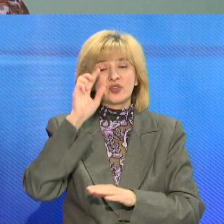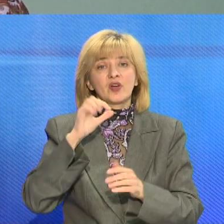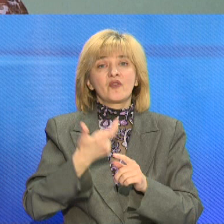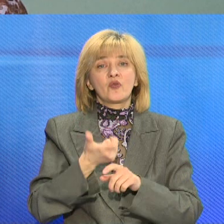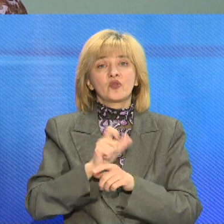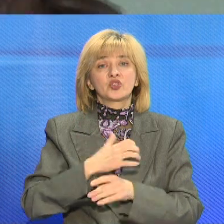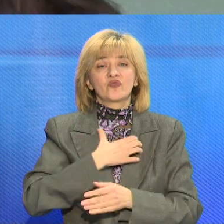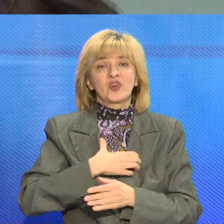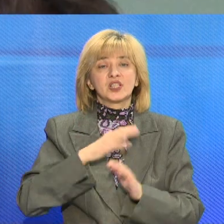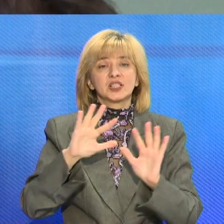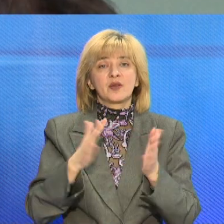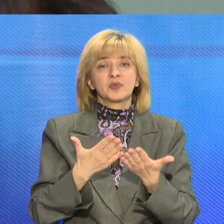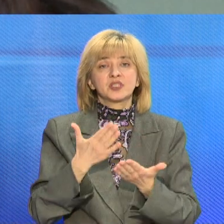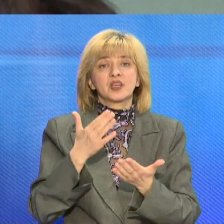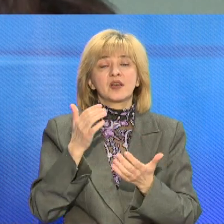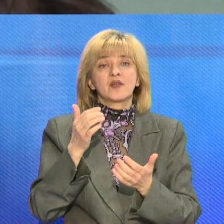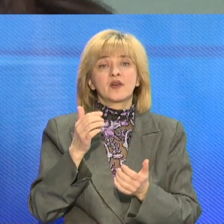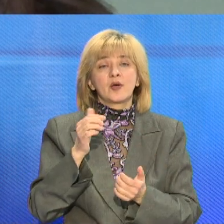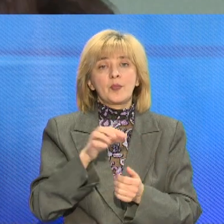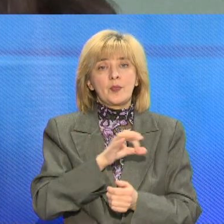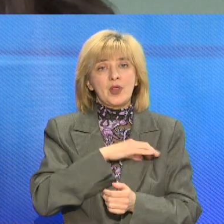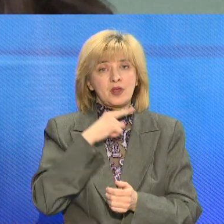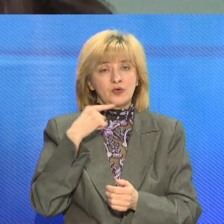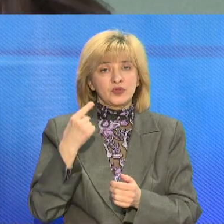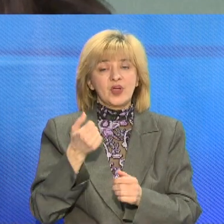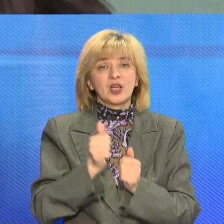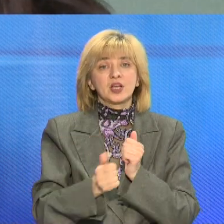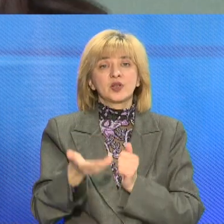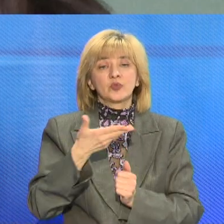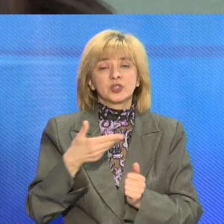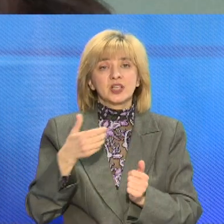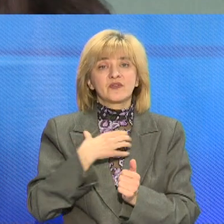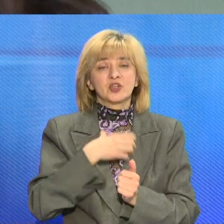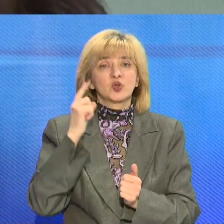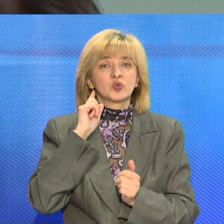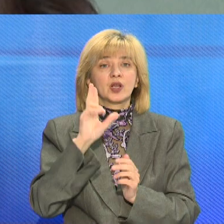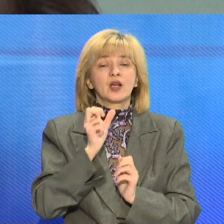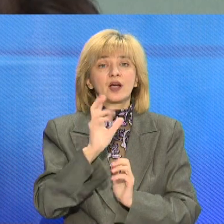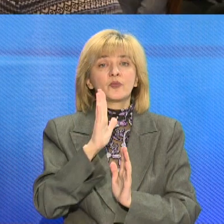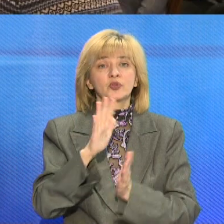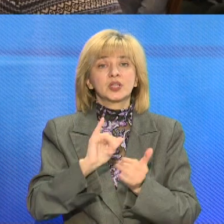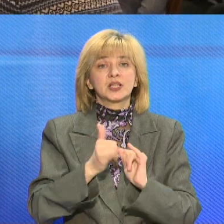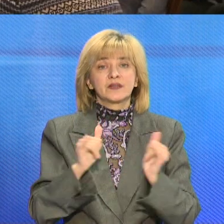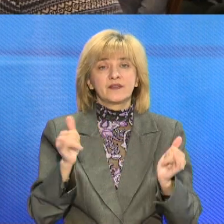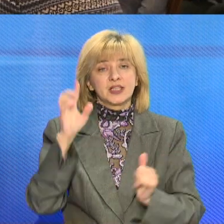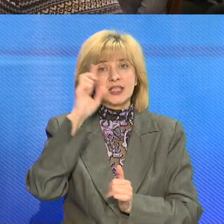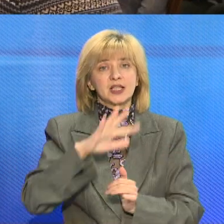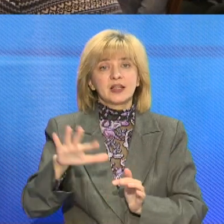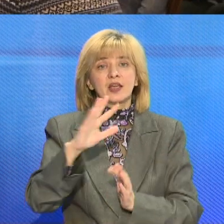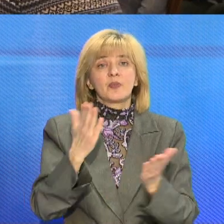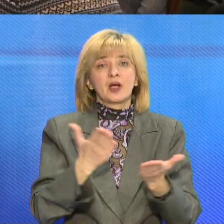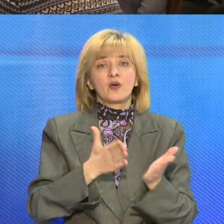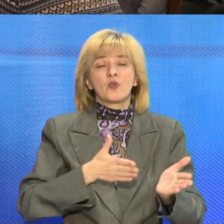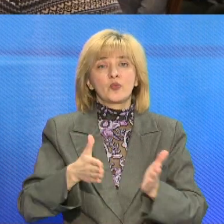каждого белоруса. Каждому из нас важно услышать, как будет развиваться наша страна и по какому пути мы пойдем.